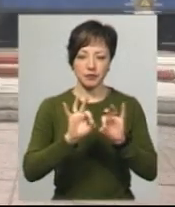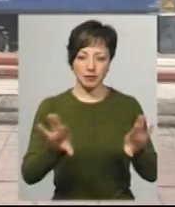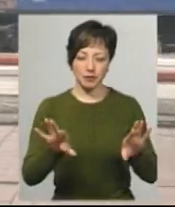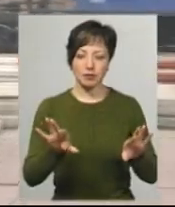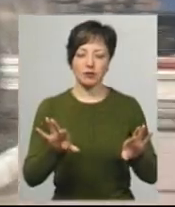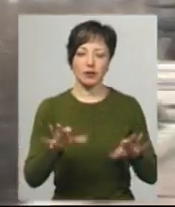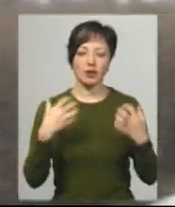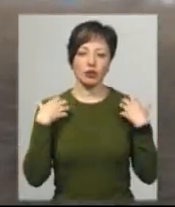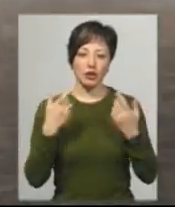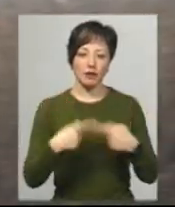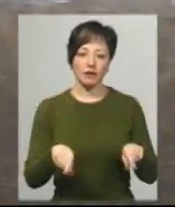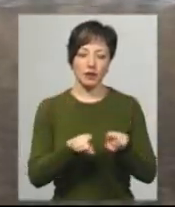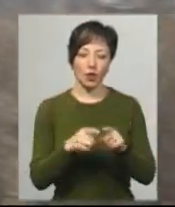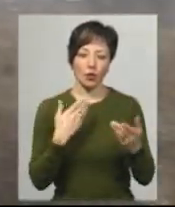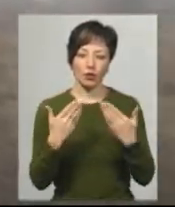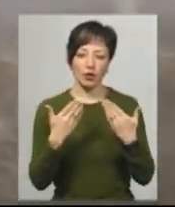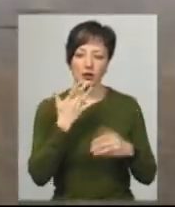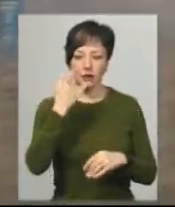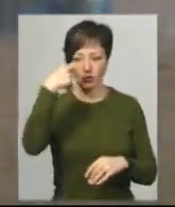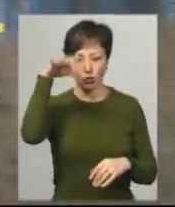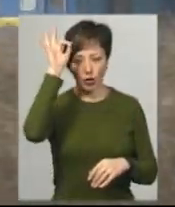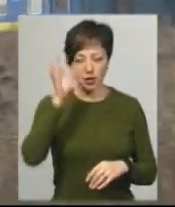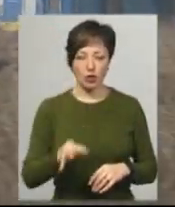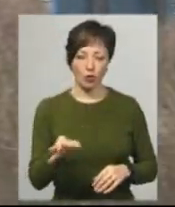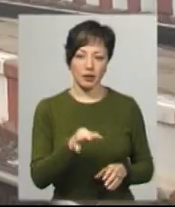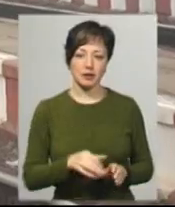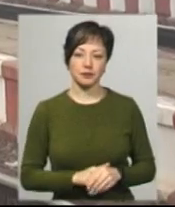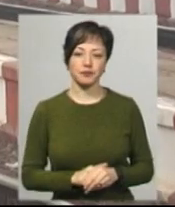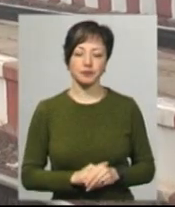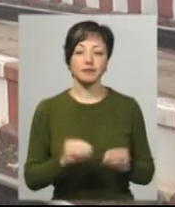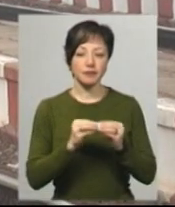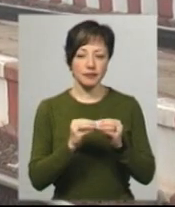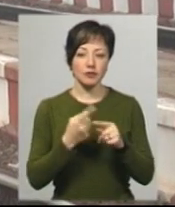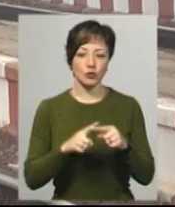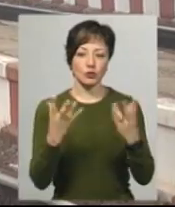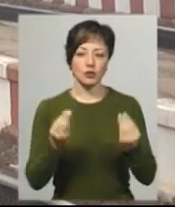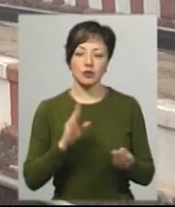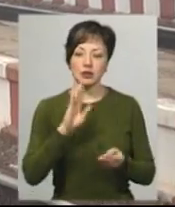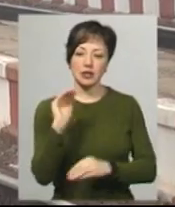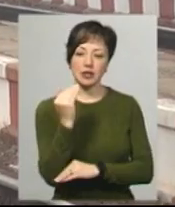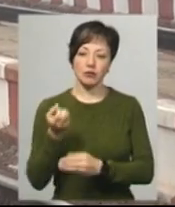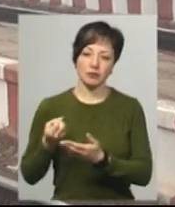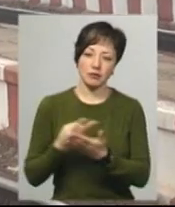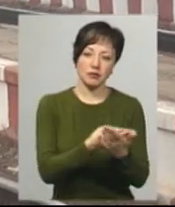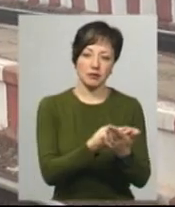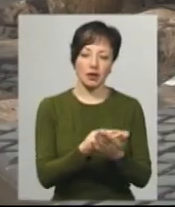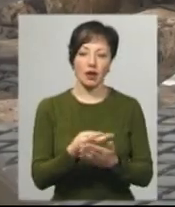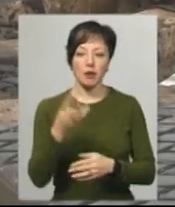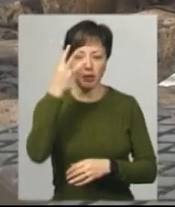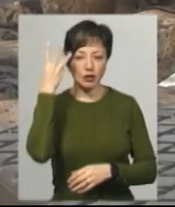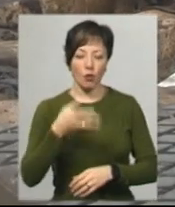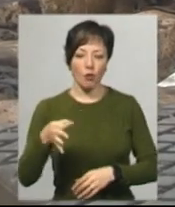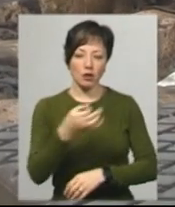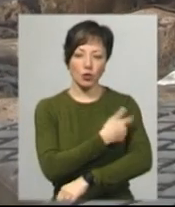березня розповіла начальниця відділу комунікації Нацполіції області Інна Глега. Того ж дня дитину було госпіталізованого до Хмельницької